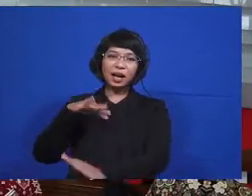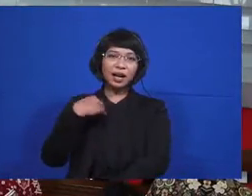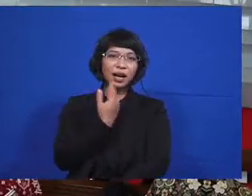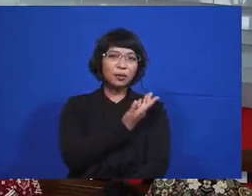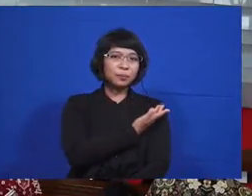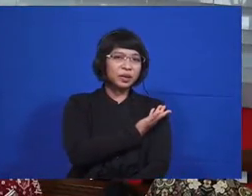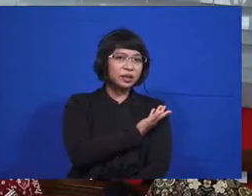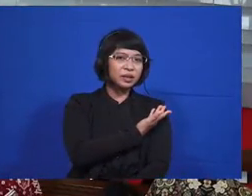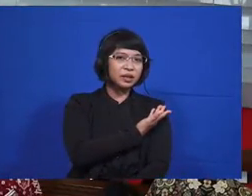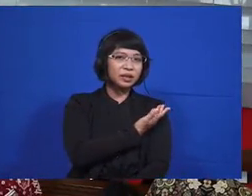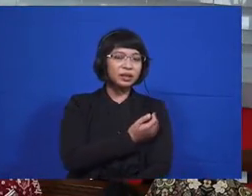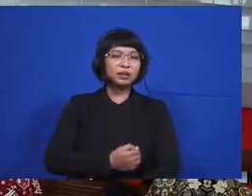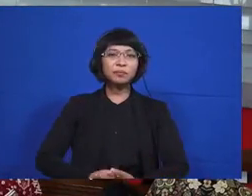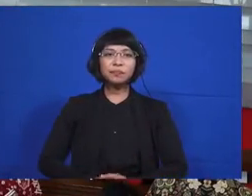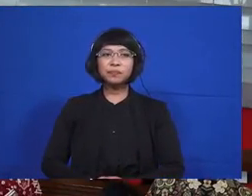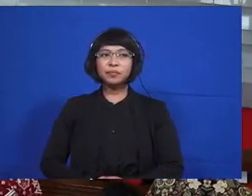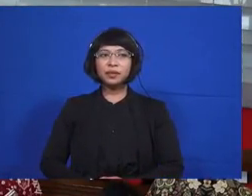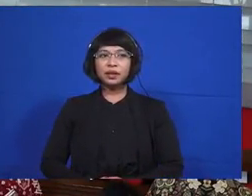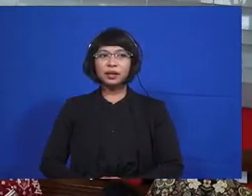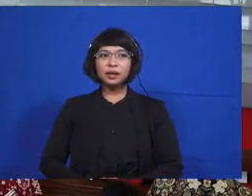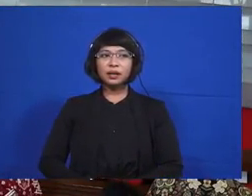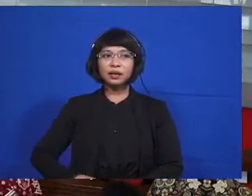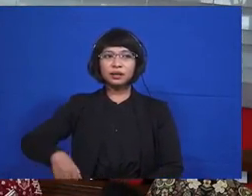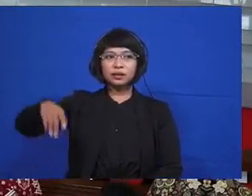doakanlah kami. Santo